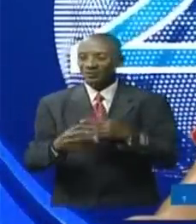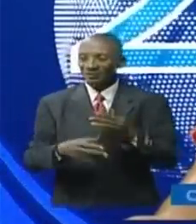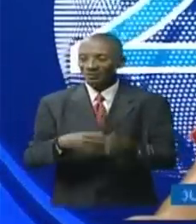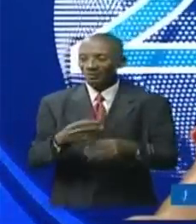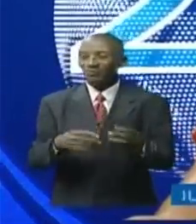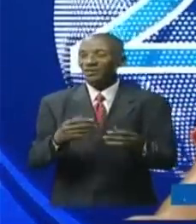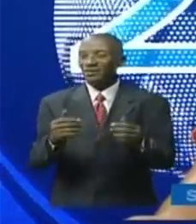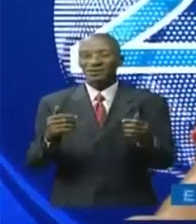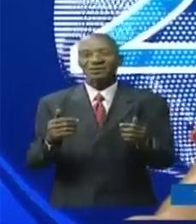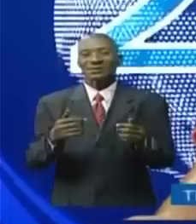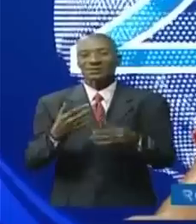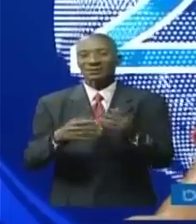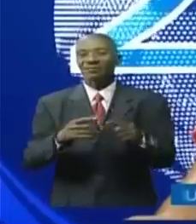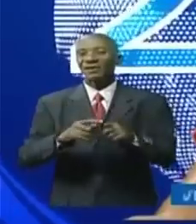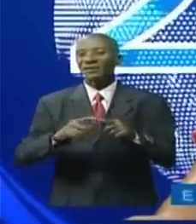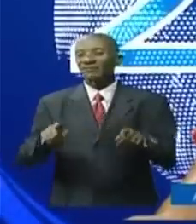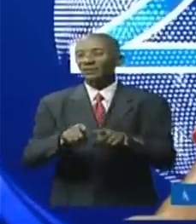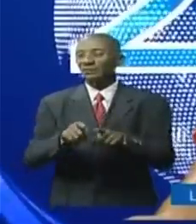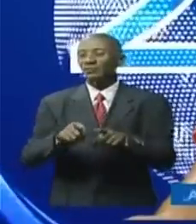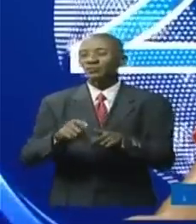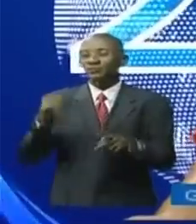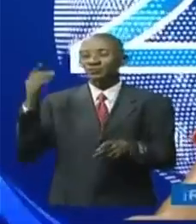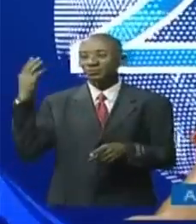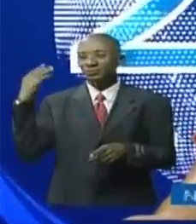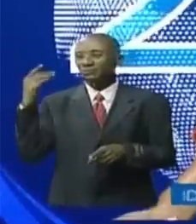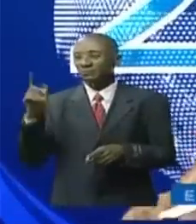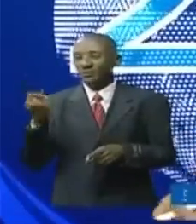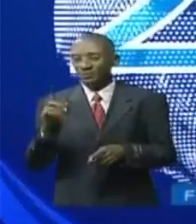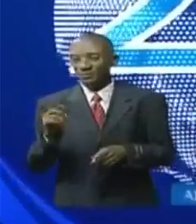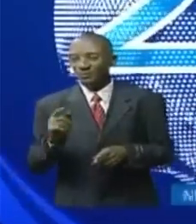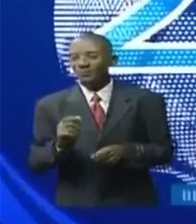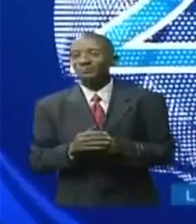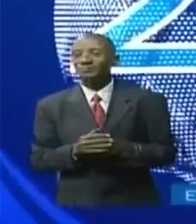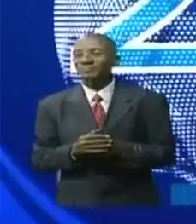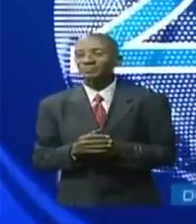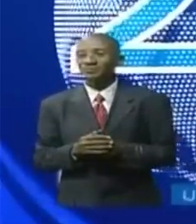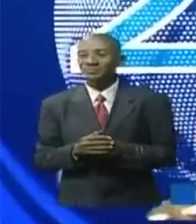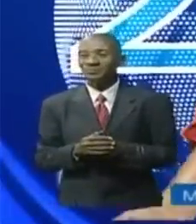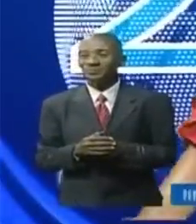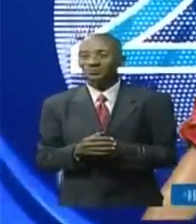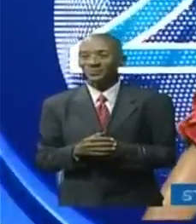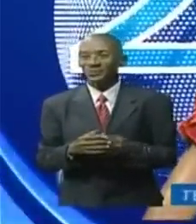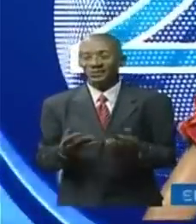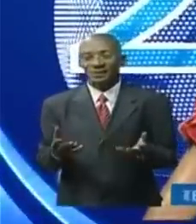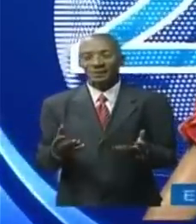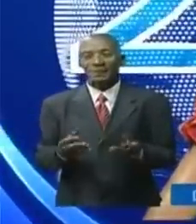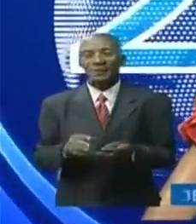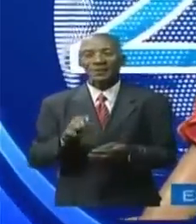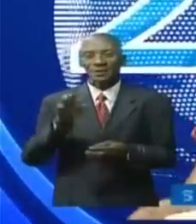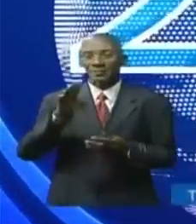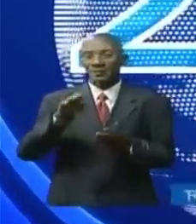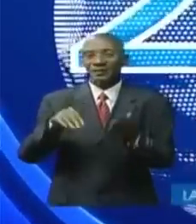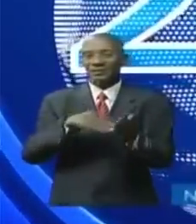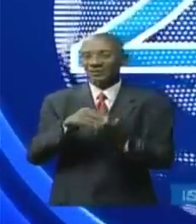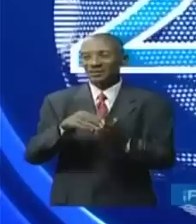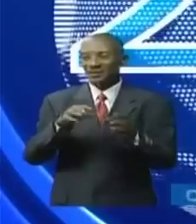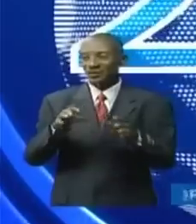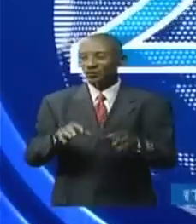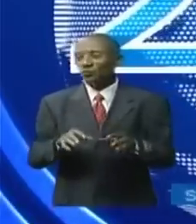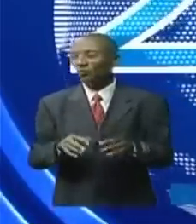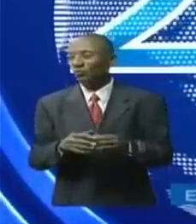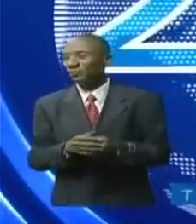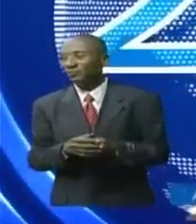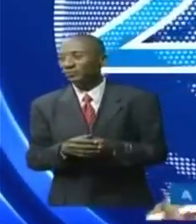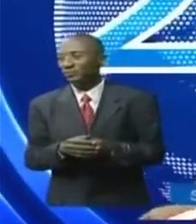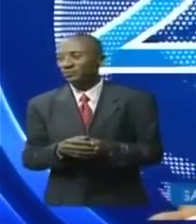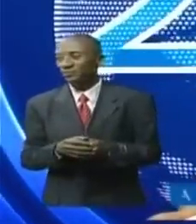Monsieur Mouaou Lo Kenye, membre. En conséquence, la Banque centrale du Congo informe le public que